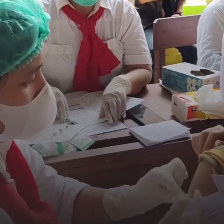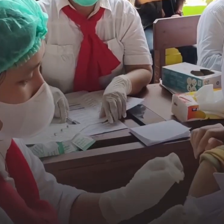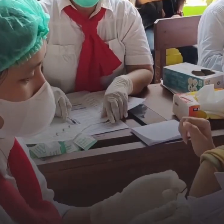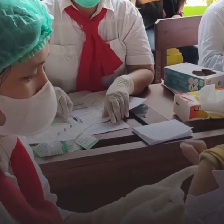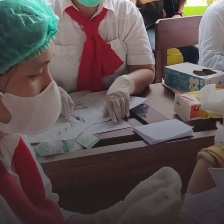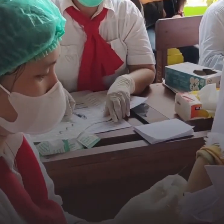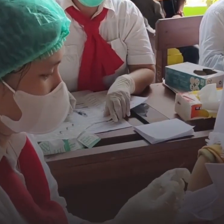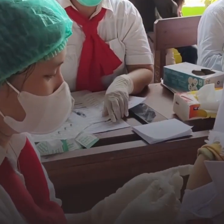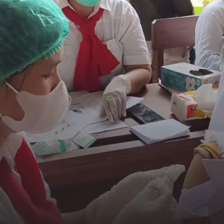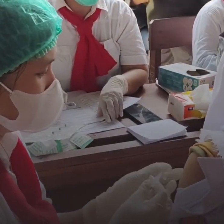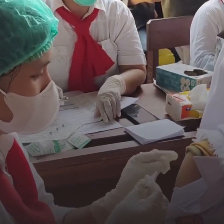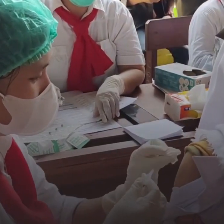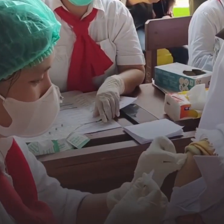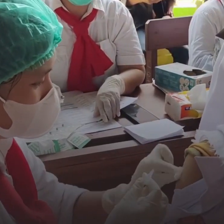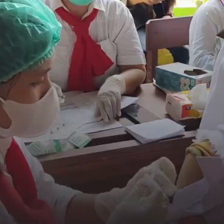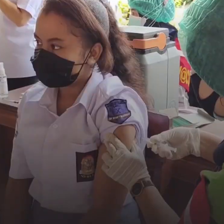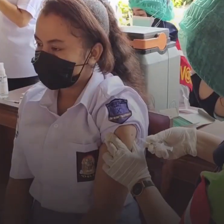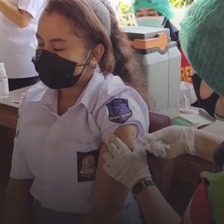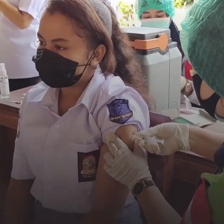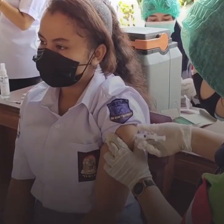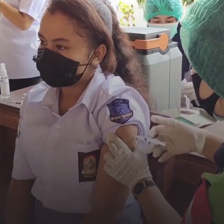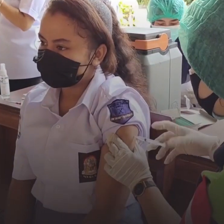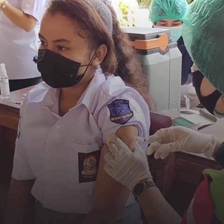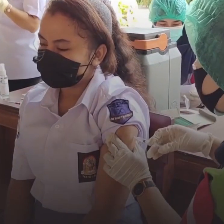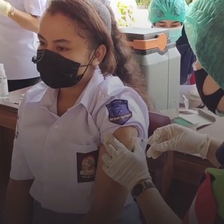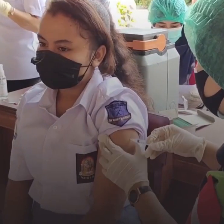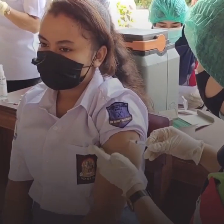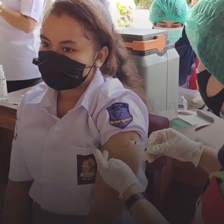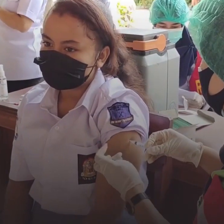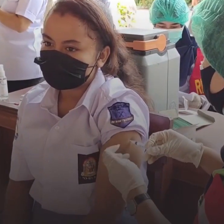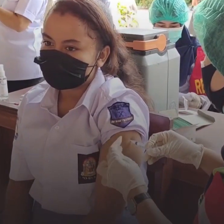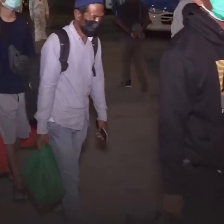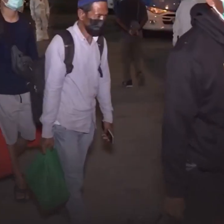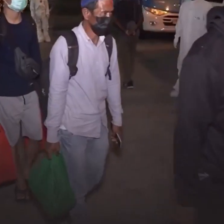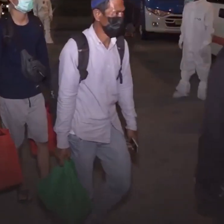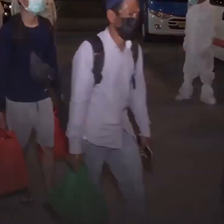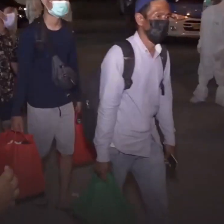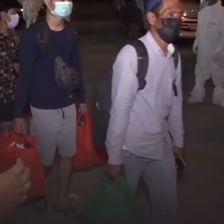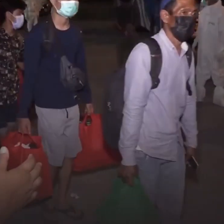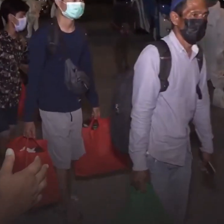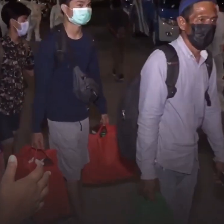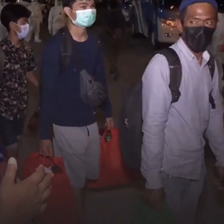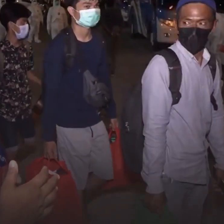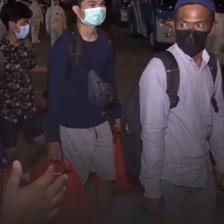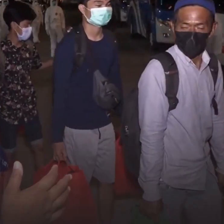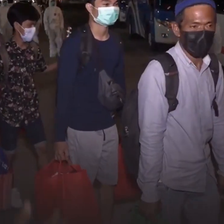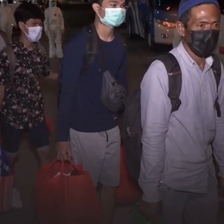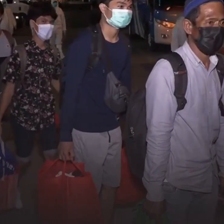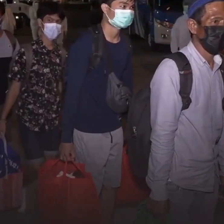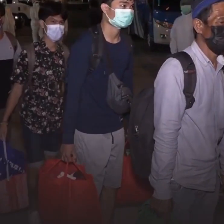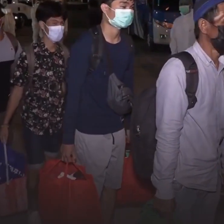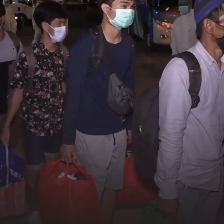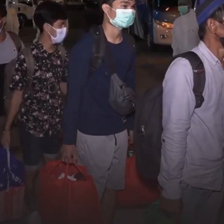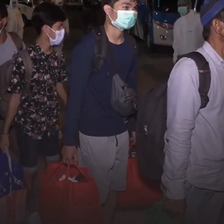penyebaran COVID-19 di Papua. Selain mempercepat vaksinasi di 5 kabupaten atau kota, pemerintah